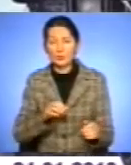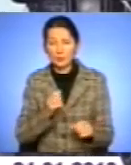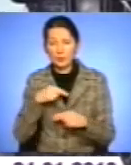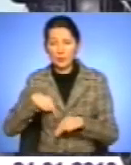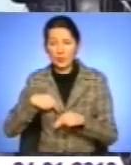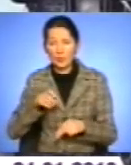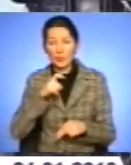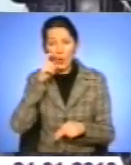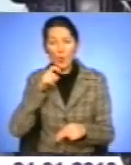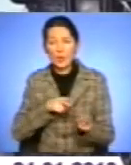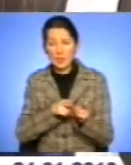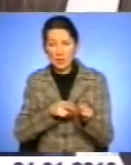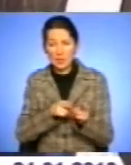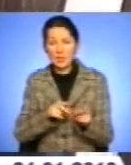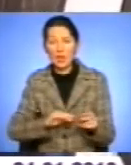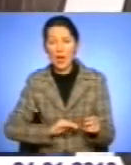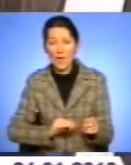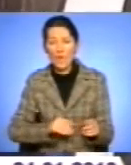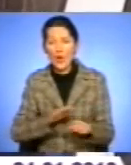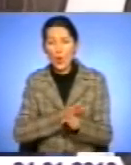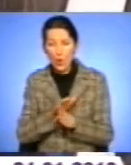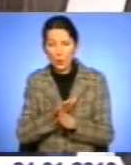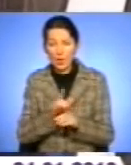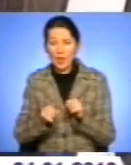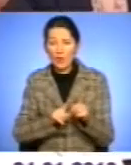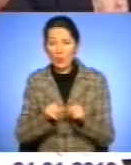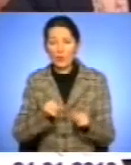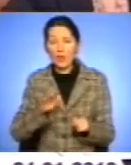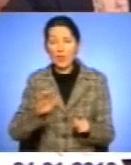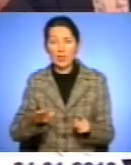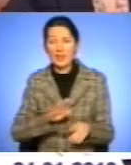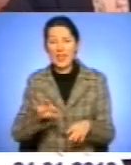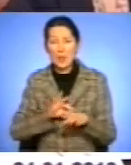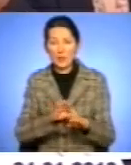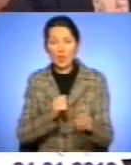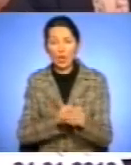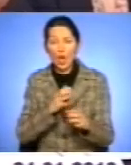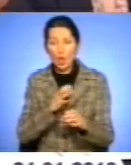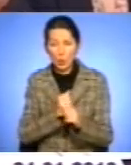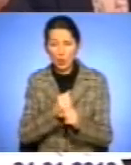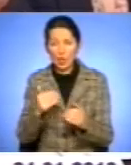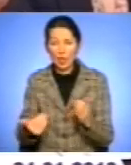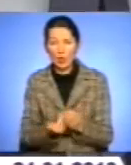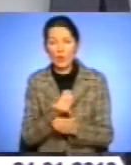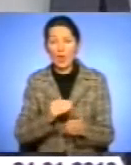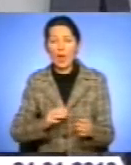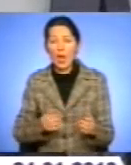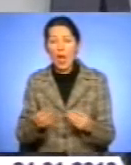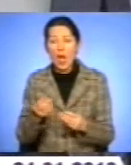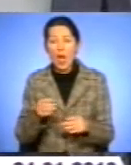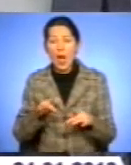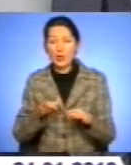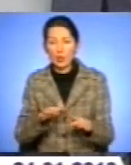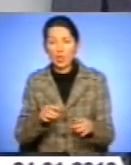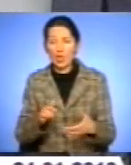з боку незалежних залізничних профспілок. Каже, існує лише одна профспілка залізничників і транспортних будівельників. І всі зобов'язання щодо соціального